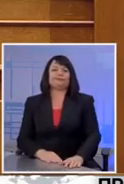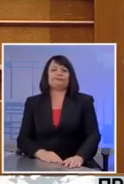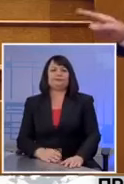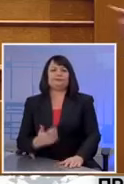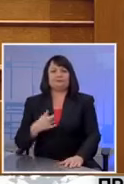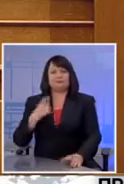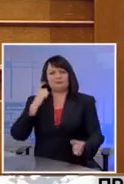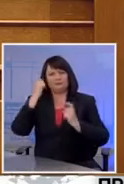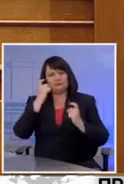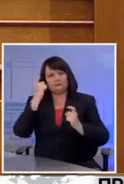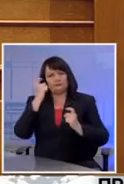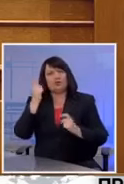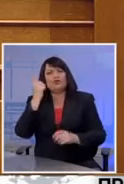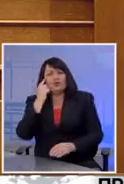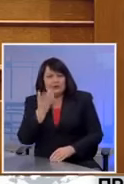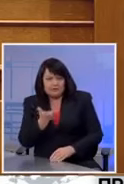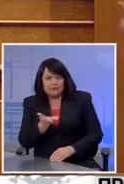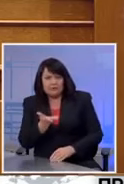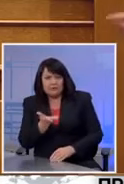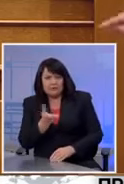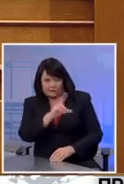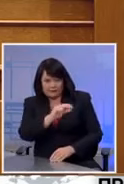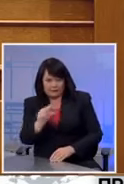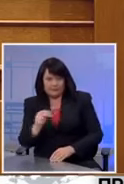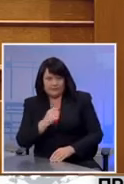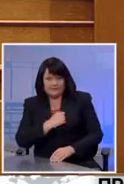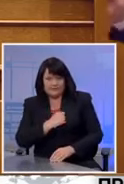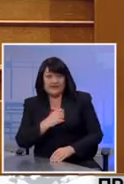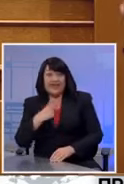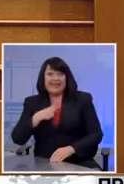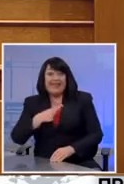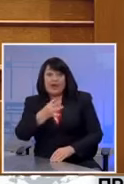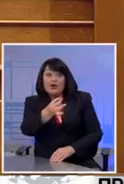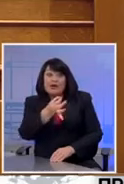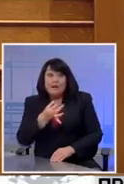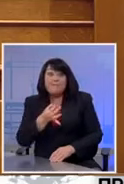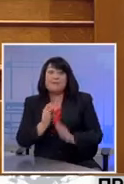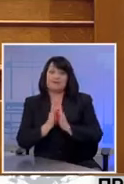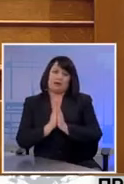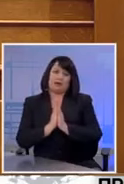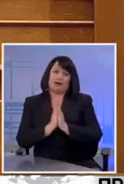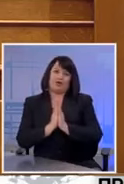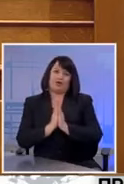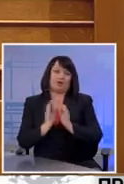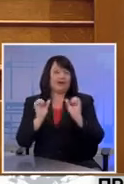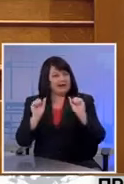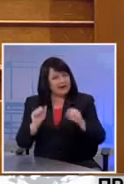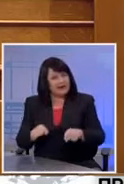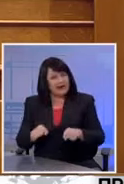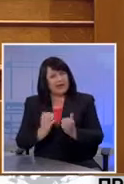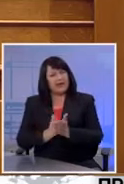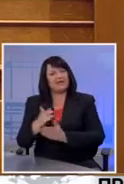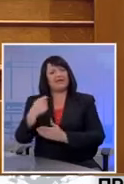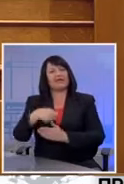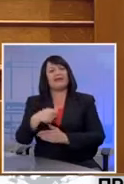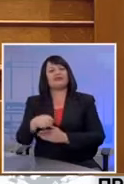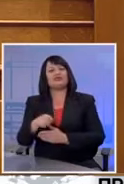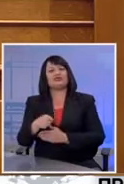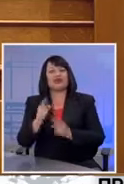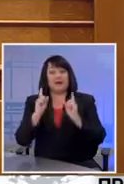Φαντάζομαι ότι συμμερίζεις αυτή την άποψη, αυτό κατάλαβα. Ότι πρέπει η δικαιοσύνη, θέλω να το πείτε αυτό παρακαλώ, ότι ναι, η δικαιοσύνη όταν